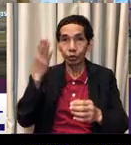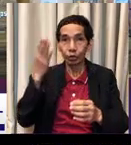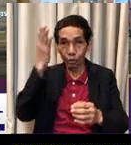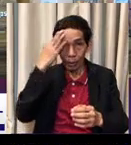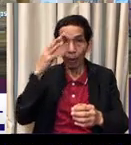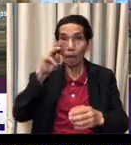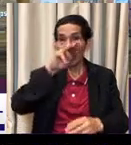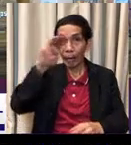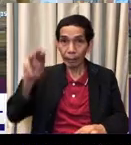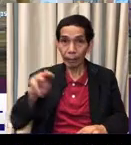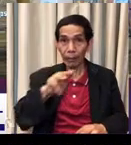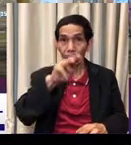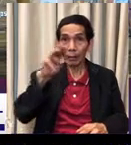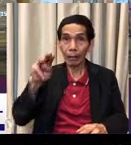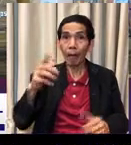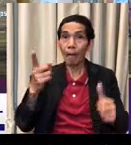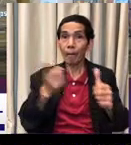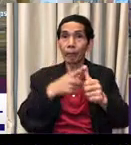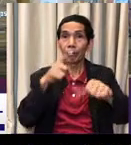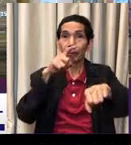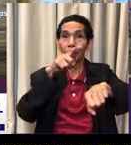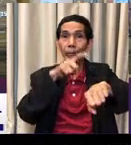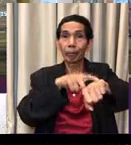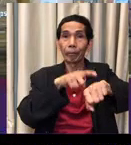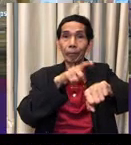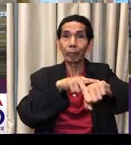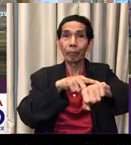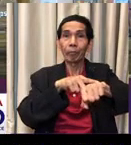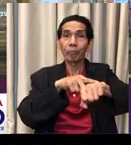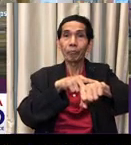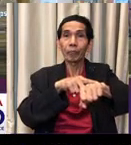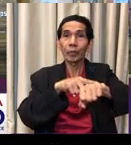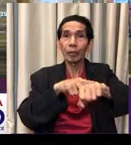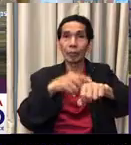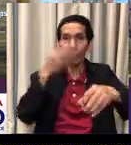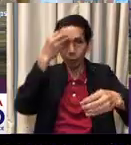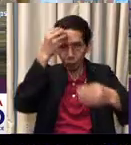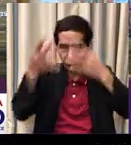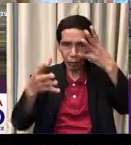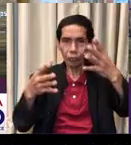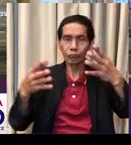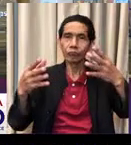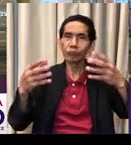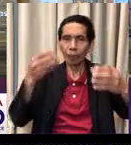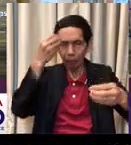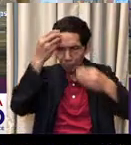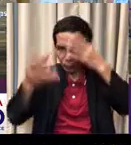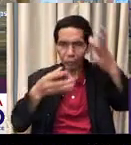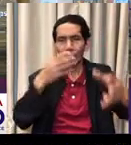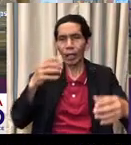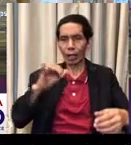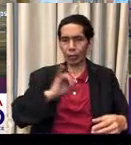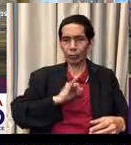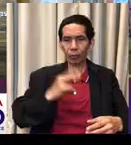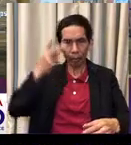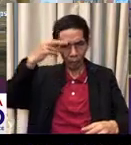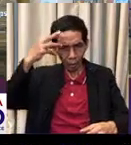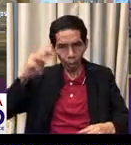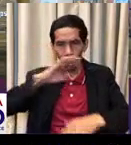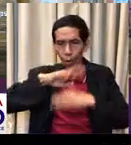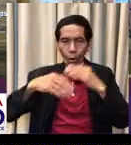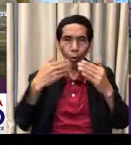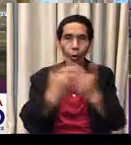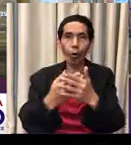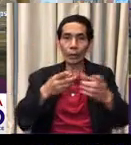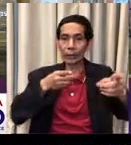on Monday, first time, magbe-brainstorming kami. Si Vice Mayor, ako, lahat